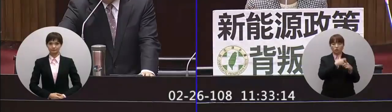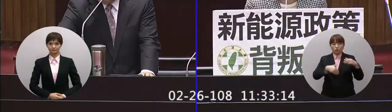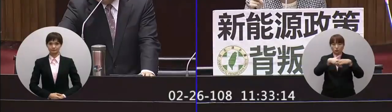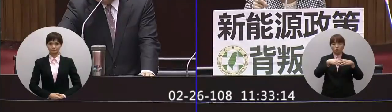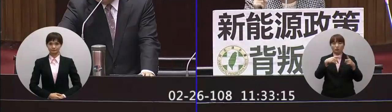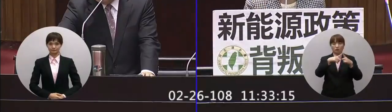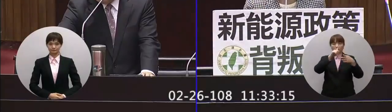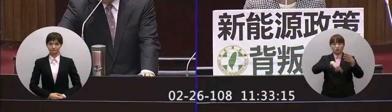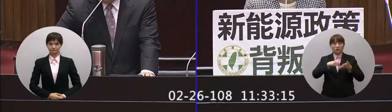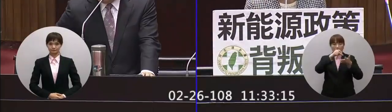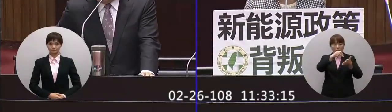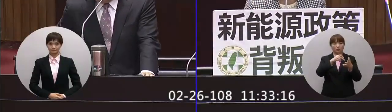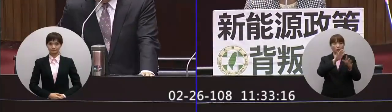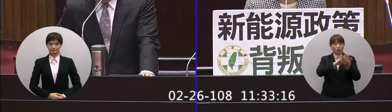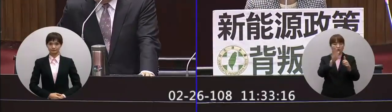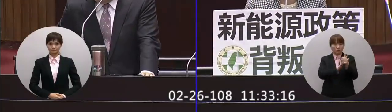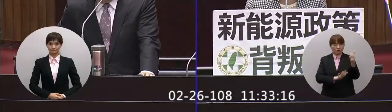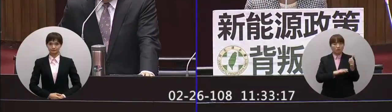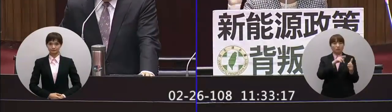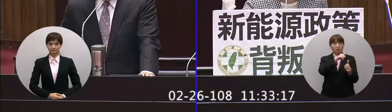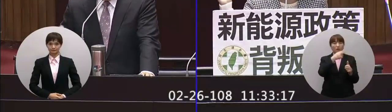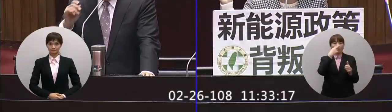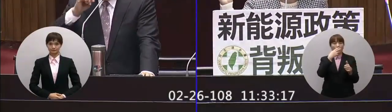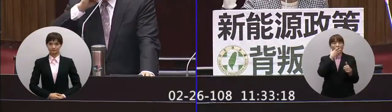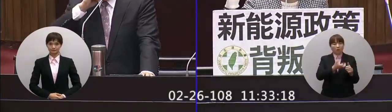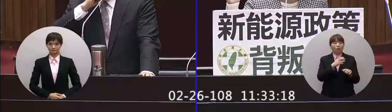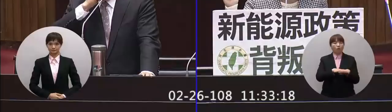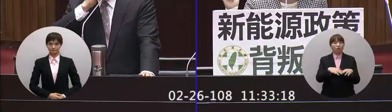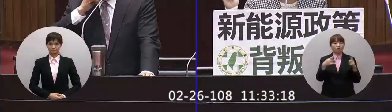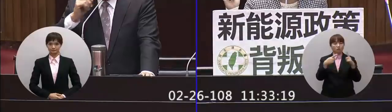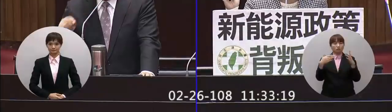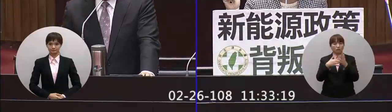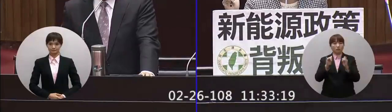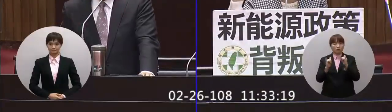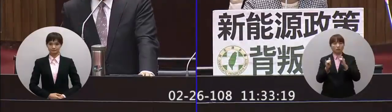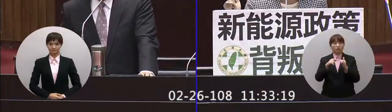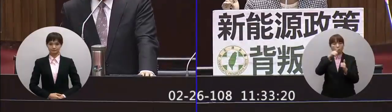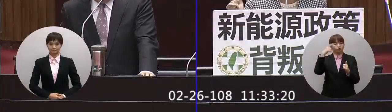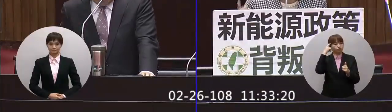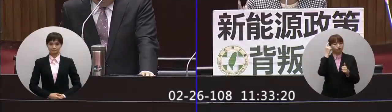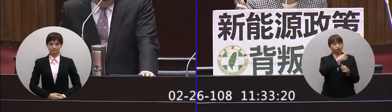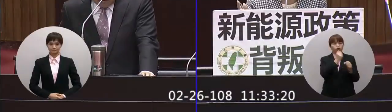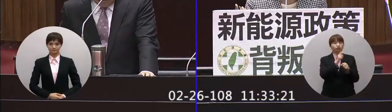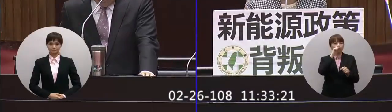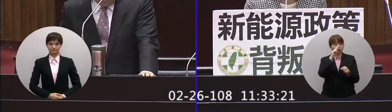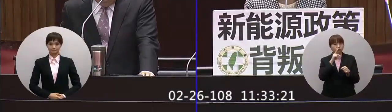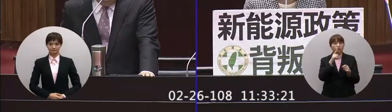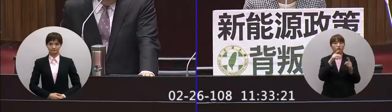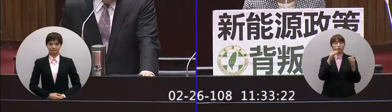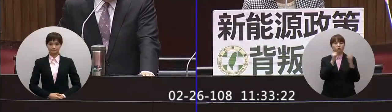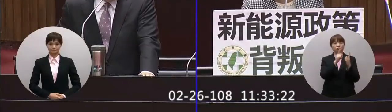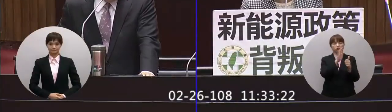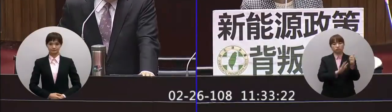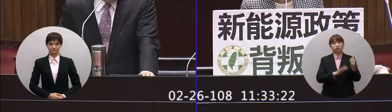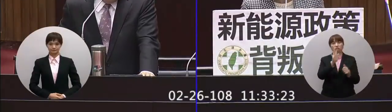人事提名案对你的声望还会再重挫，你的民意度可能会因为这个人事案而下挫，你还要执意这样子做吗？